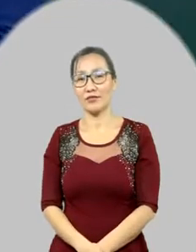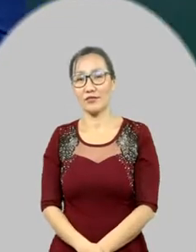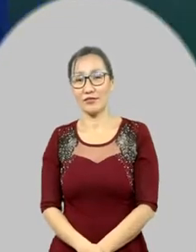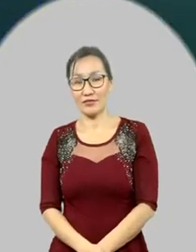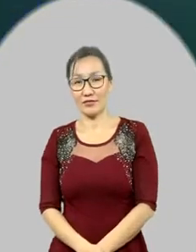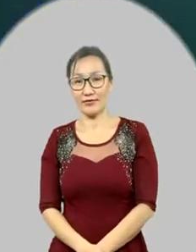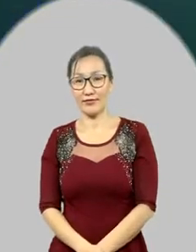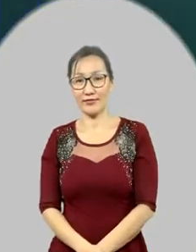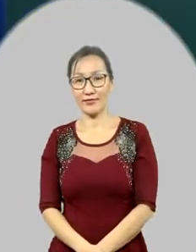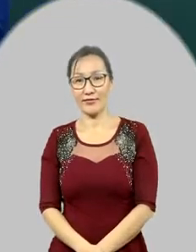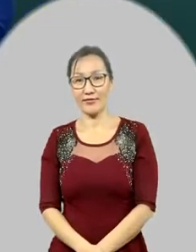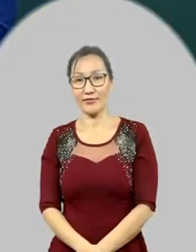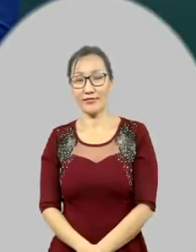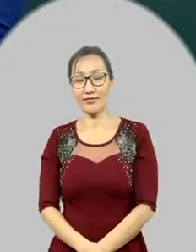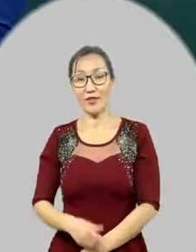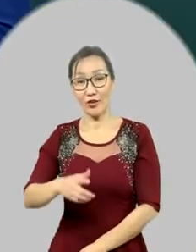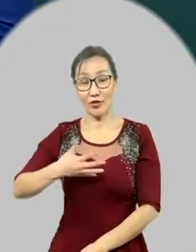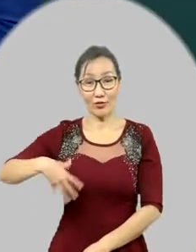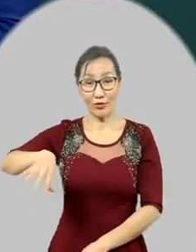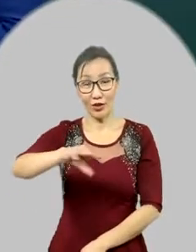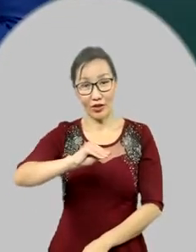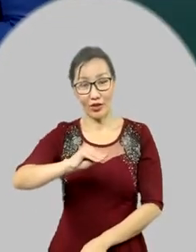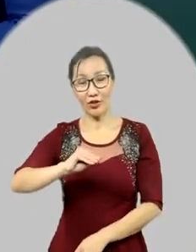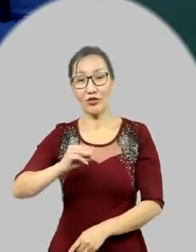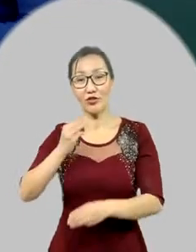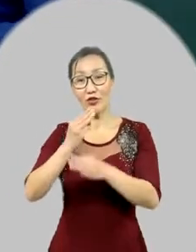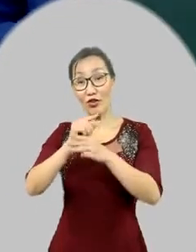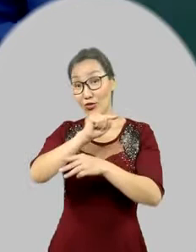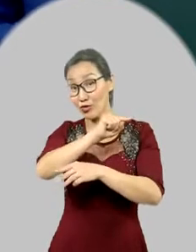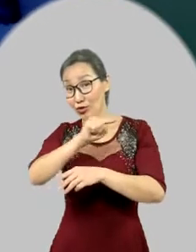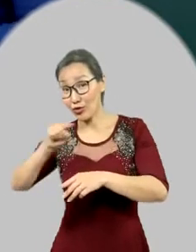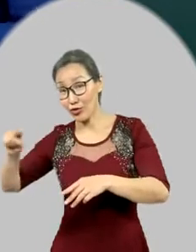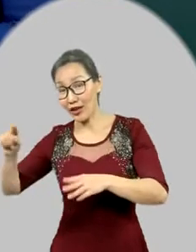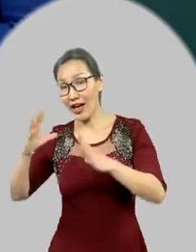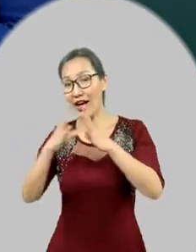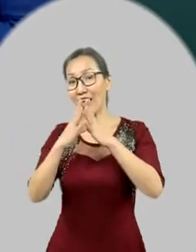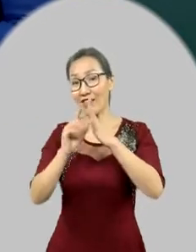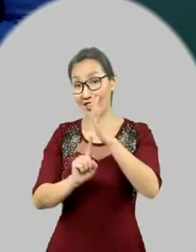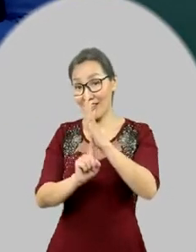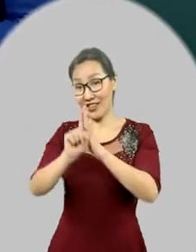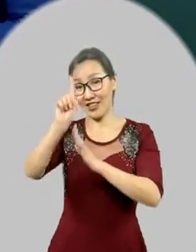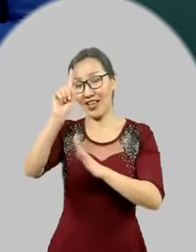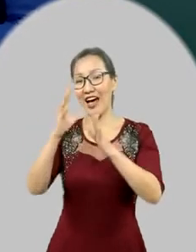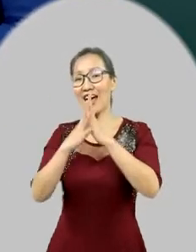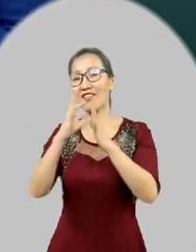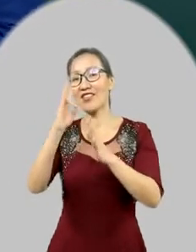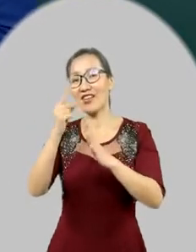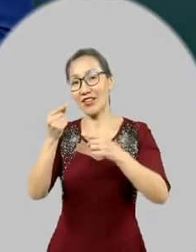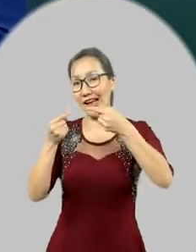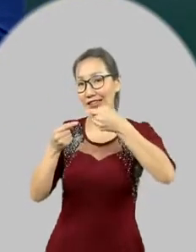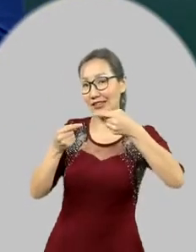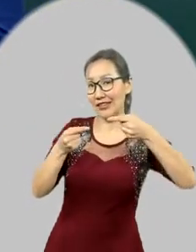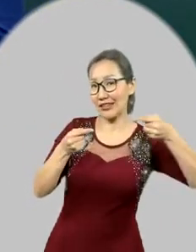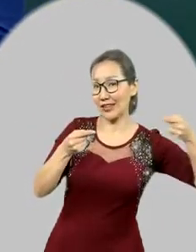20. За одоо бүгдээрээ тоон шулууны 10-аас эхлэн 11-жээр хоригдуулж тоолы.